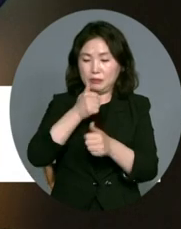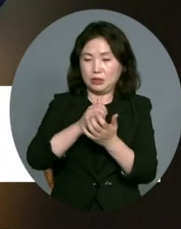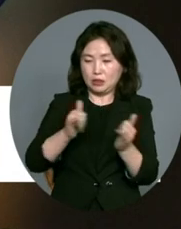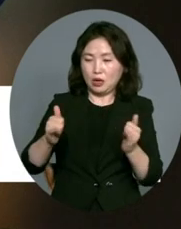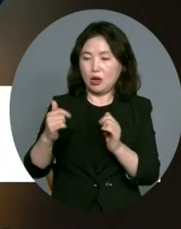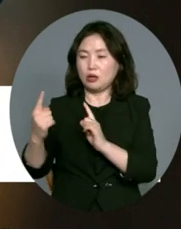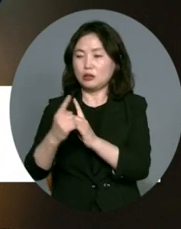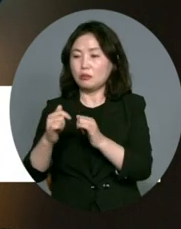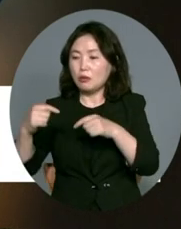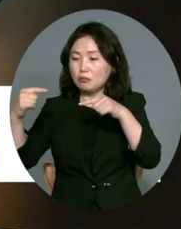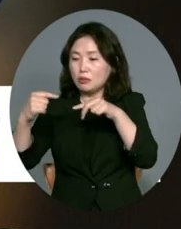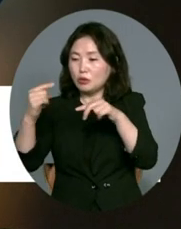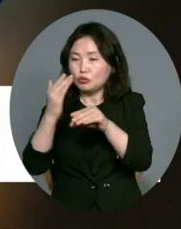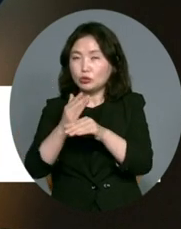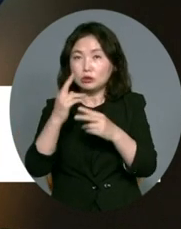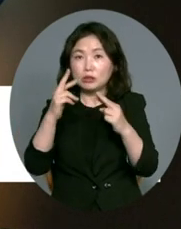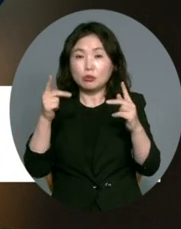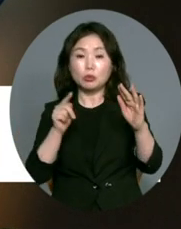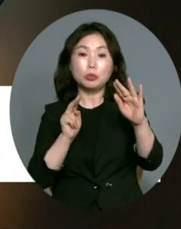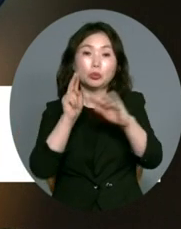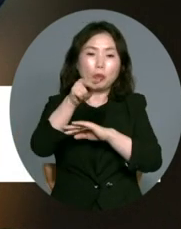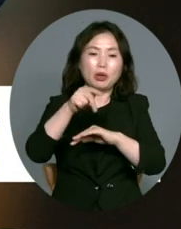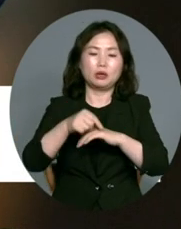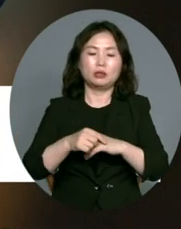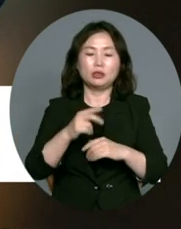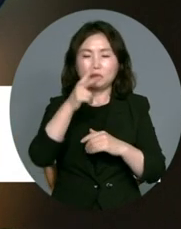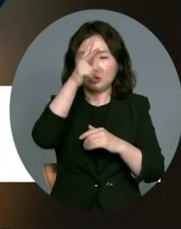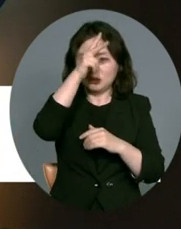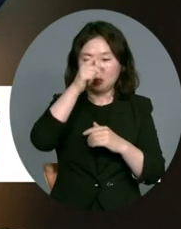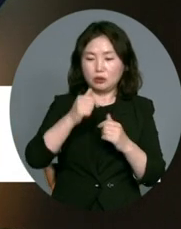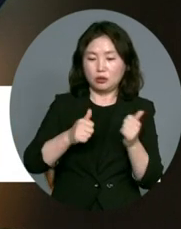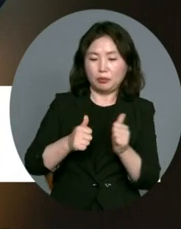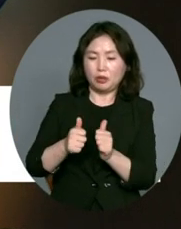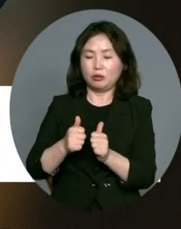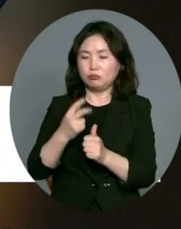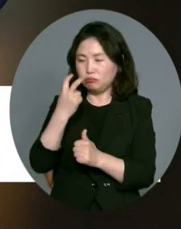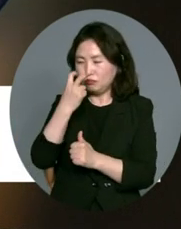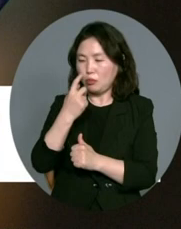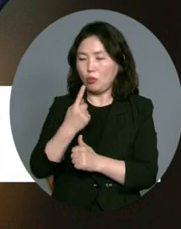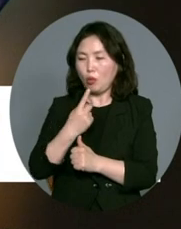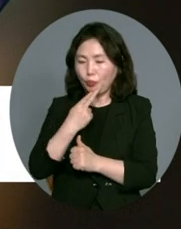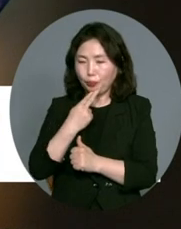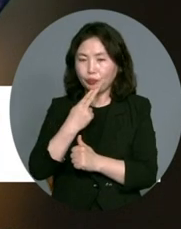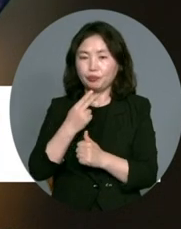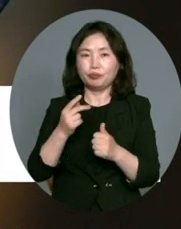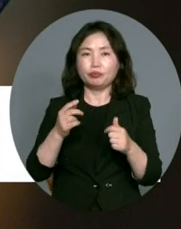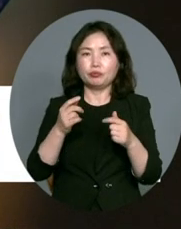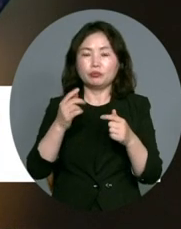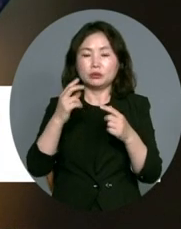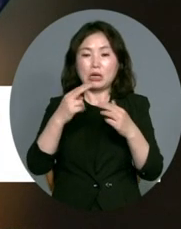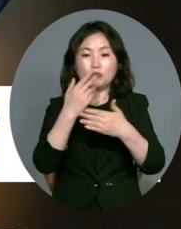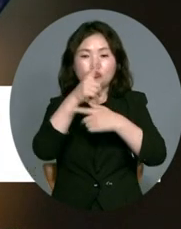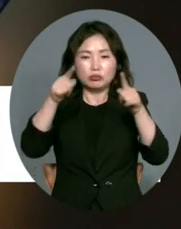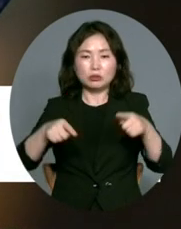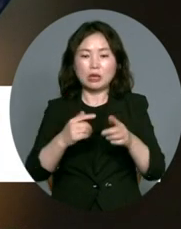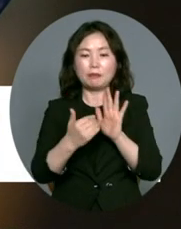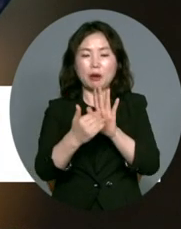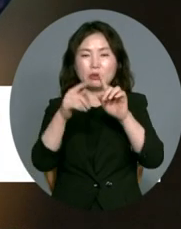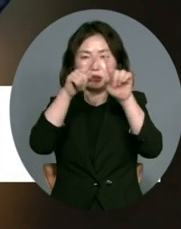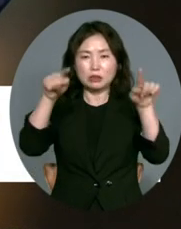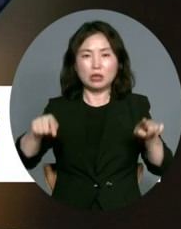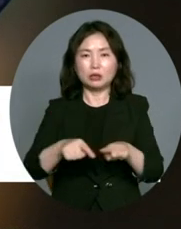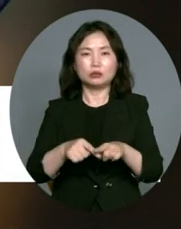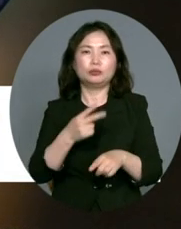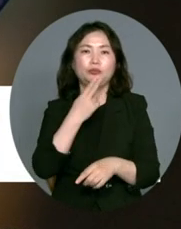빠져나가는데 당시 함께 에서 했던 경찰관도 없었고 도조 통로가 됐던 유치 3 창문에는 방범 상도